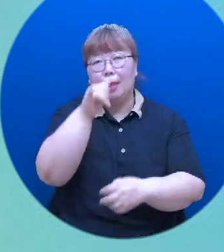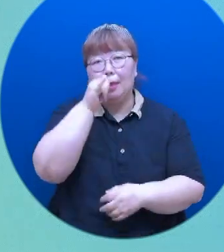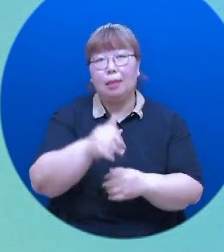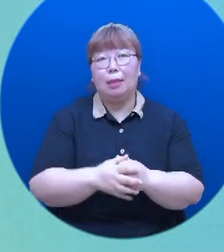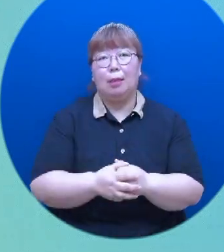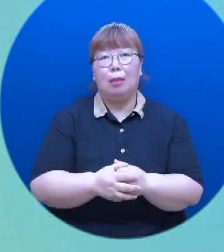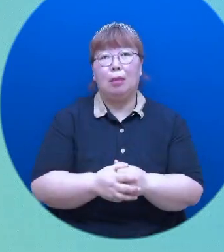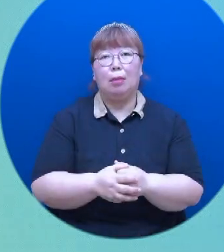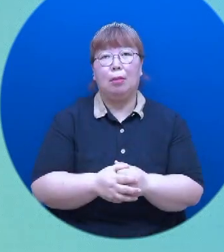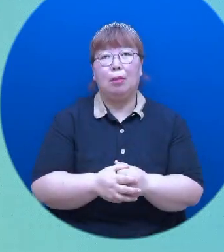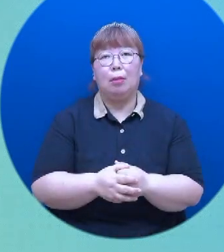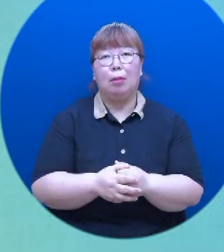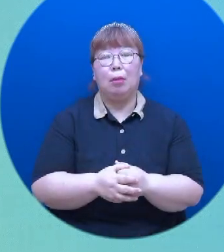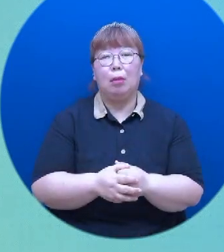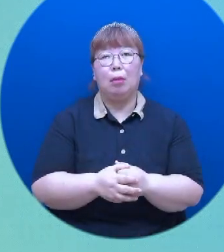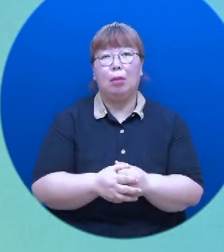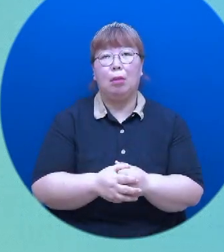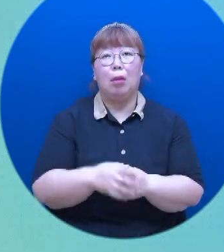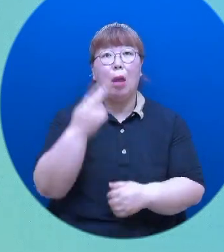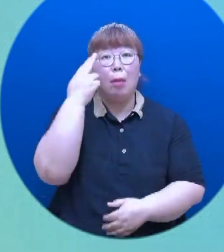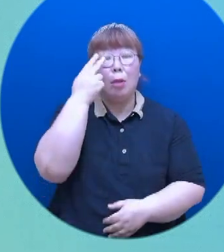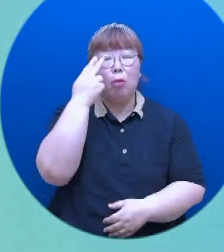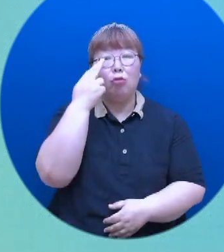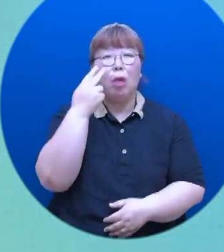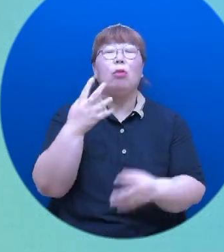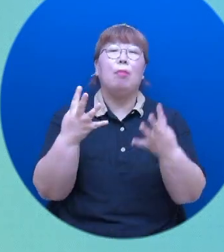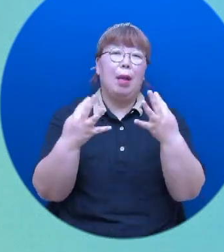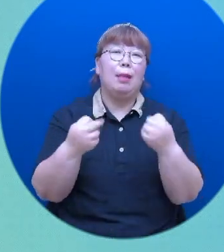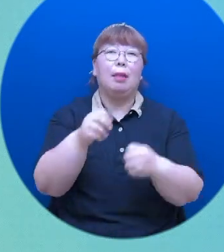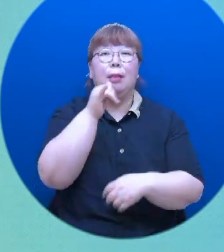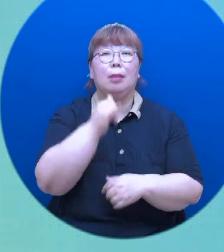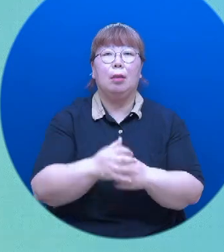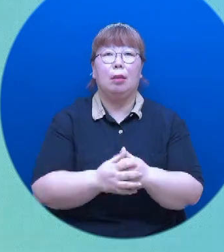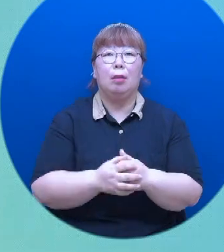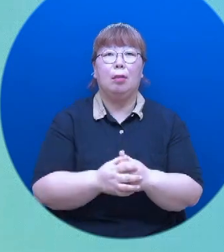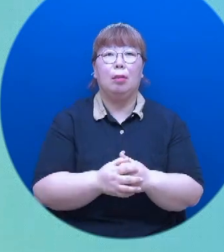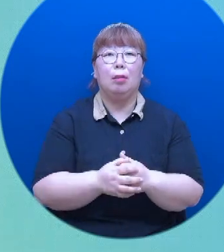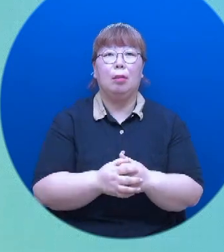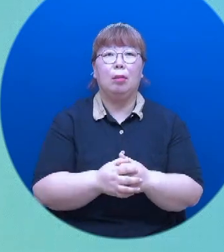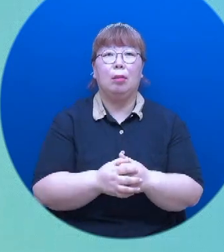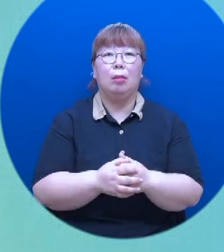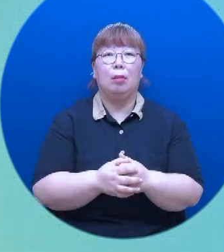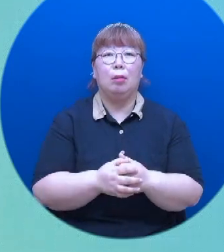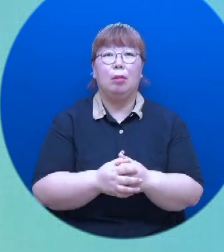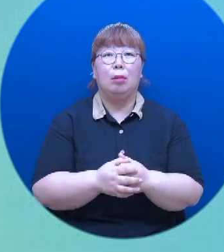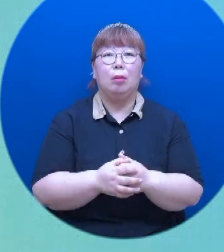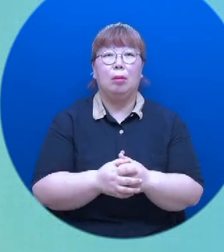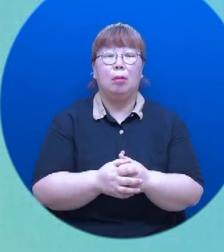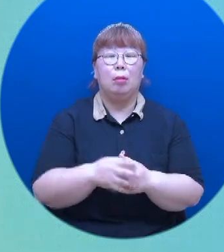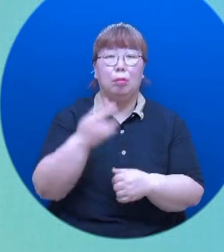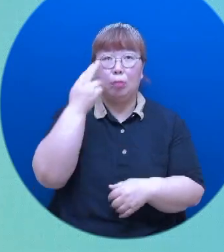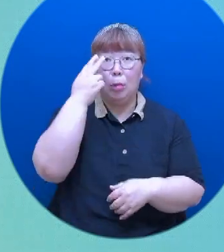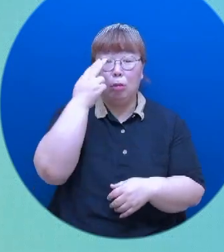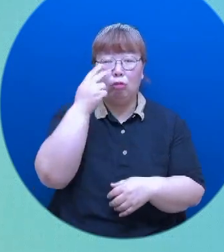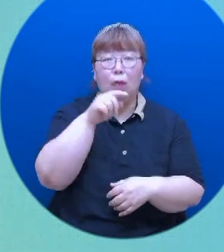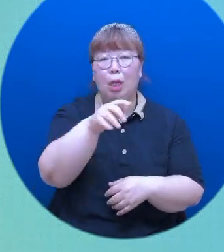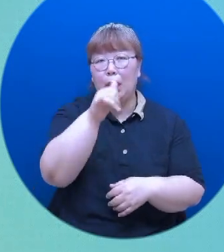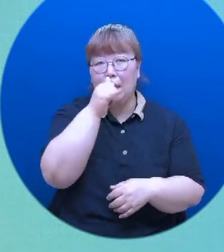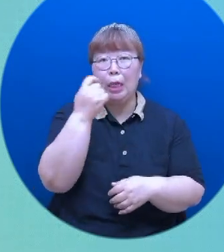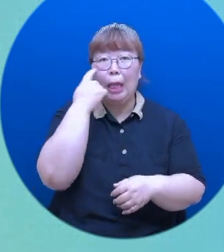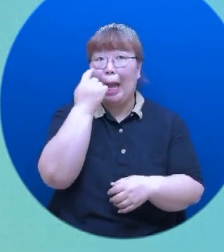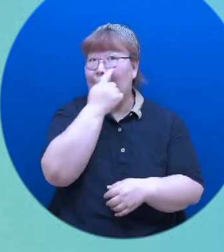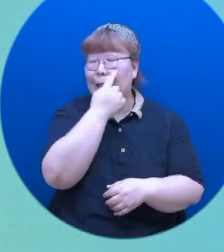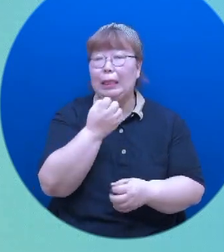간정집들이 많이 있지만 미국에도 간정집이 많아요. 그 간증집 가운데에